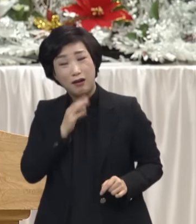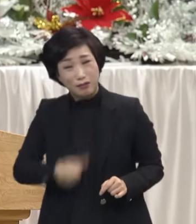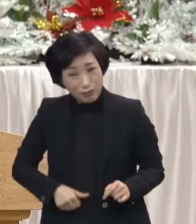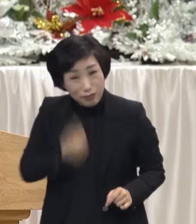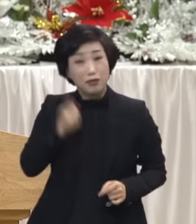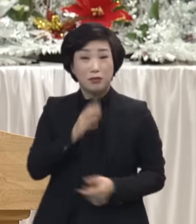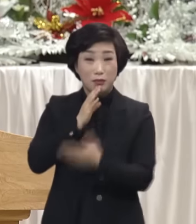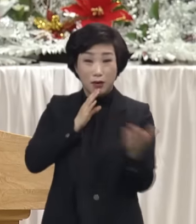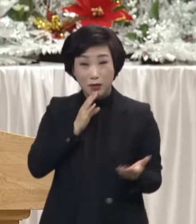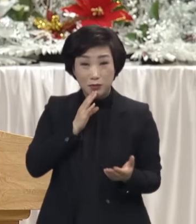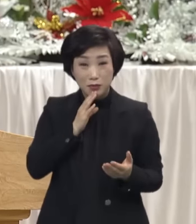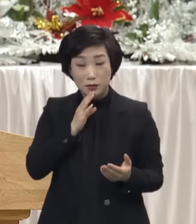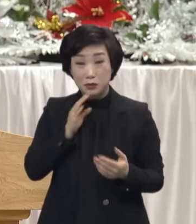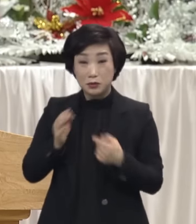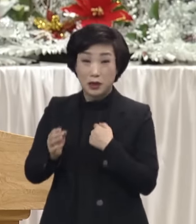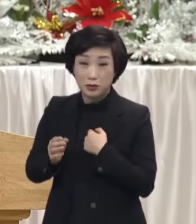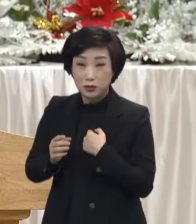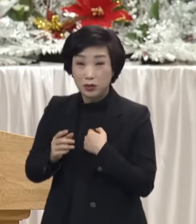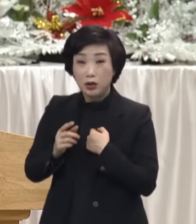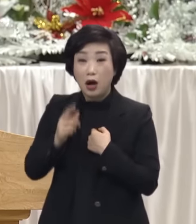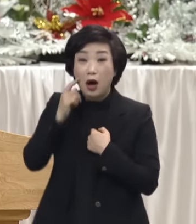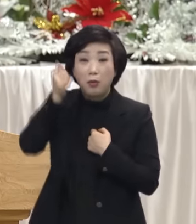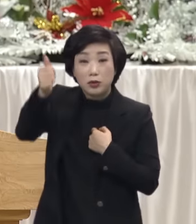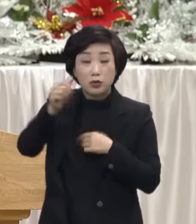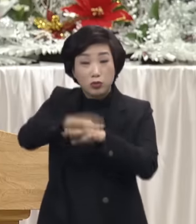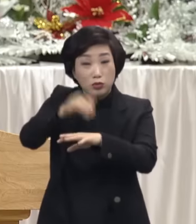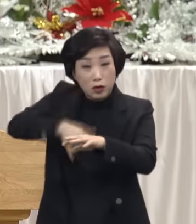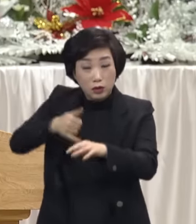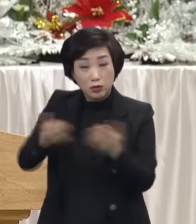하는 것은. 난 농사 짓는 걸 봤으니까요.